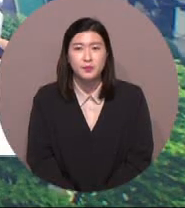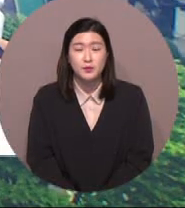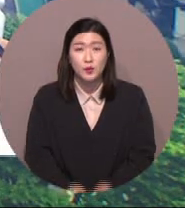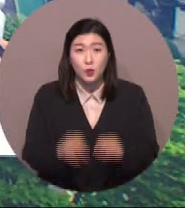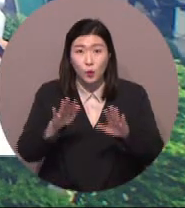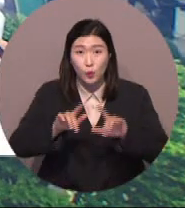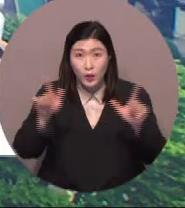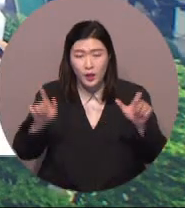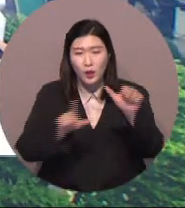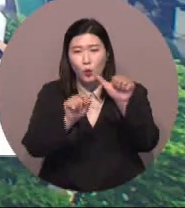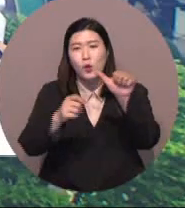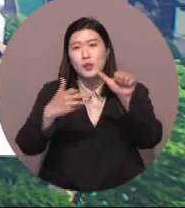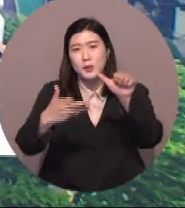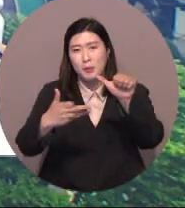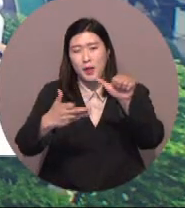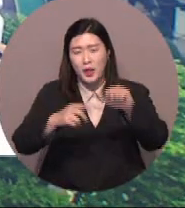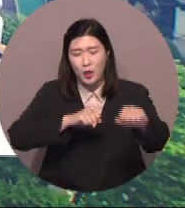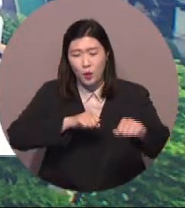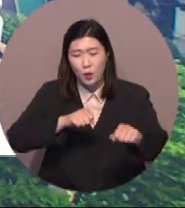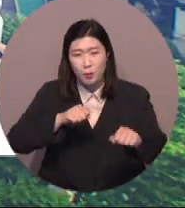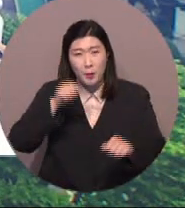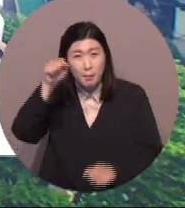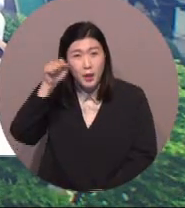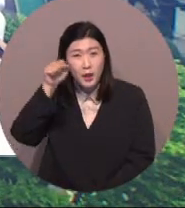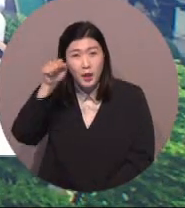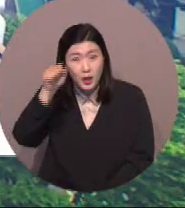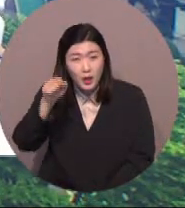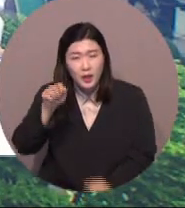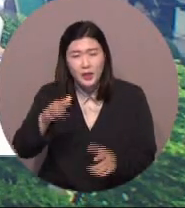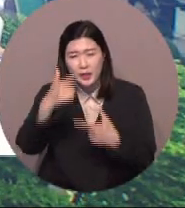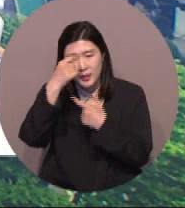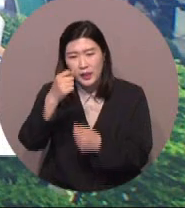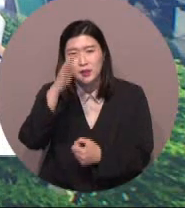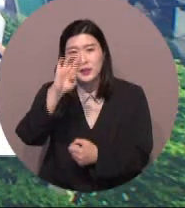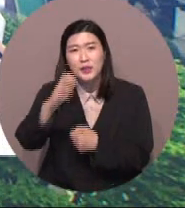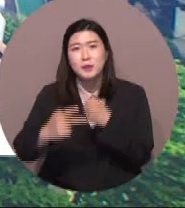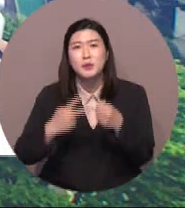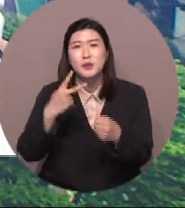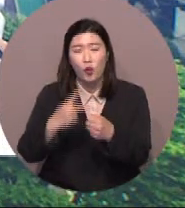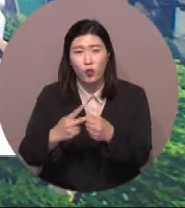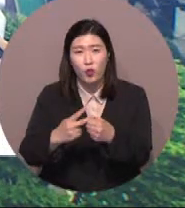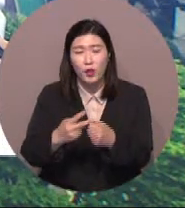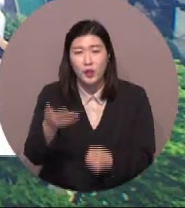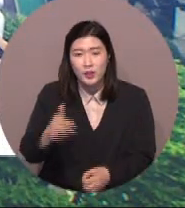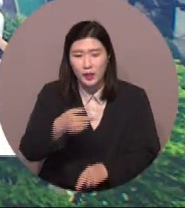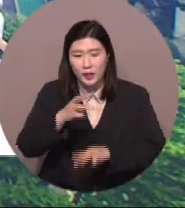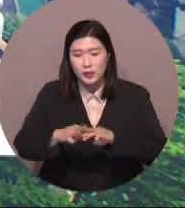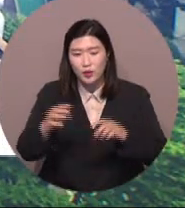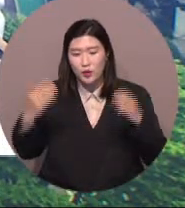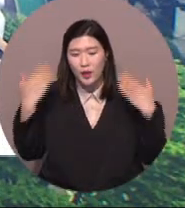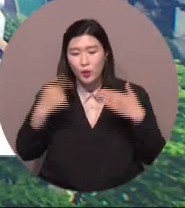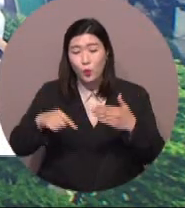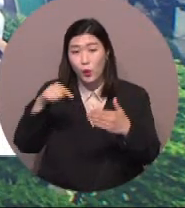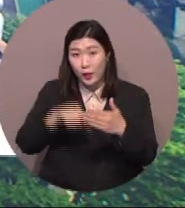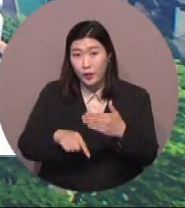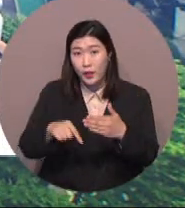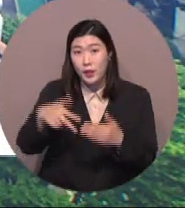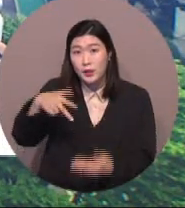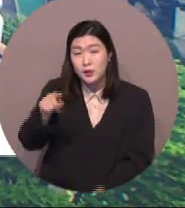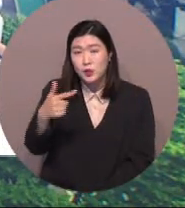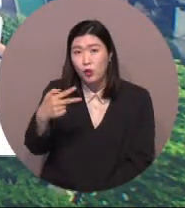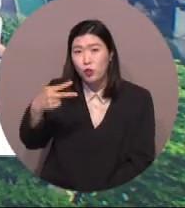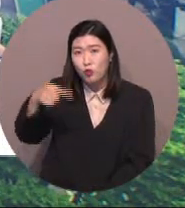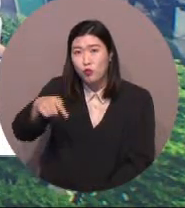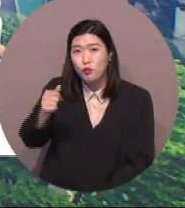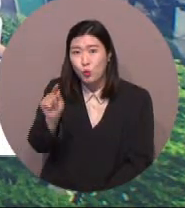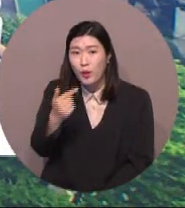오해로 5.18 민주화운동이 40 2주년을 맞게 되는데요 그런데 대전의 한 고등학교의 전두환씨 방문을 기념하는 비석이